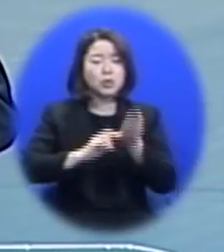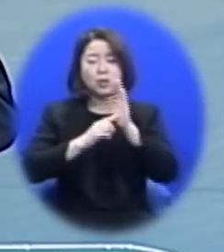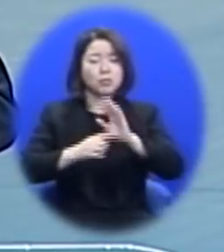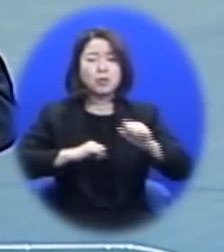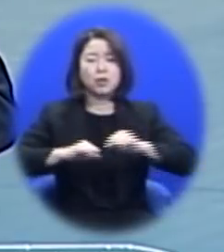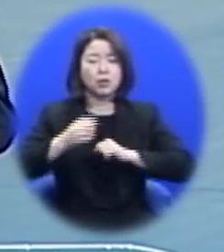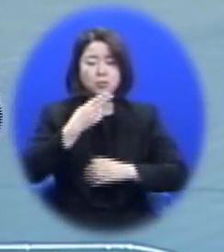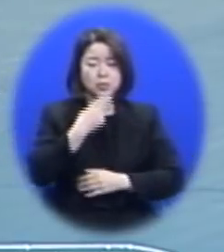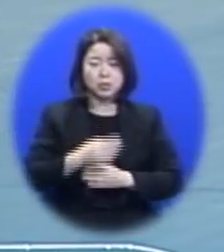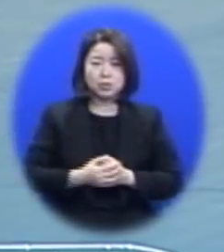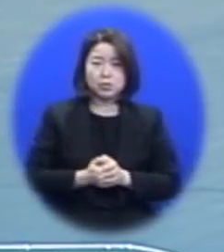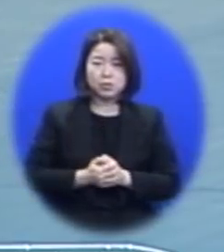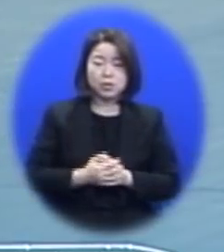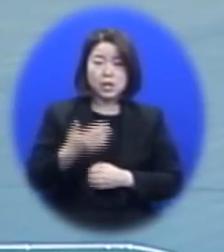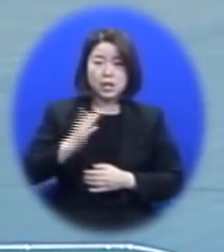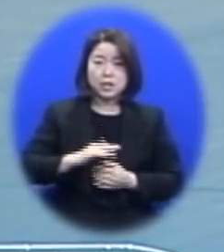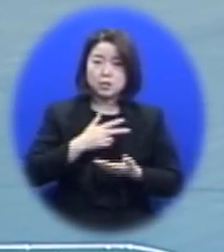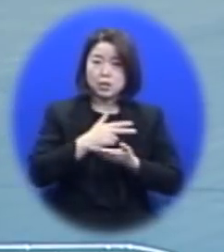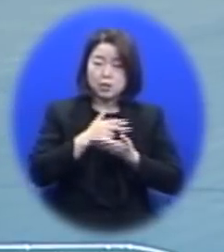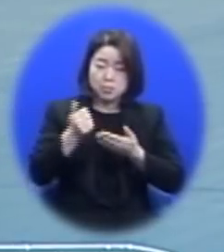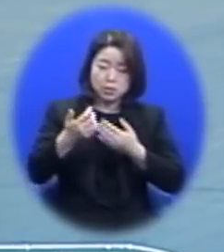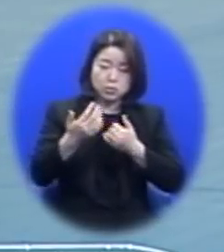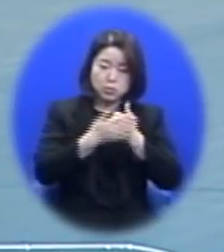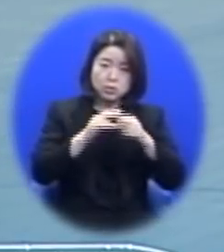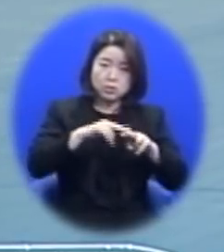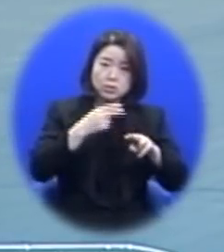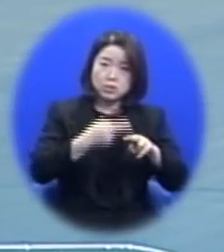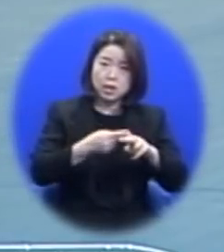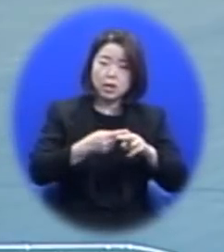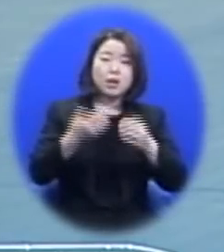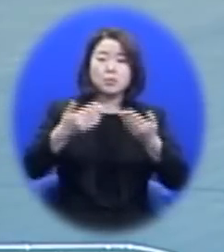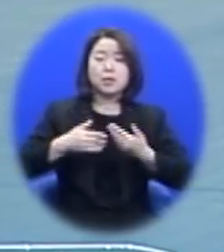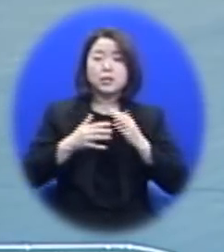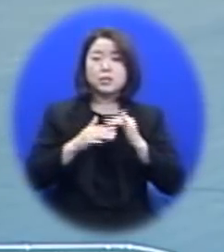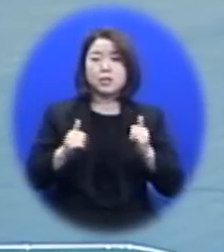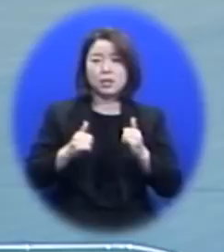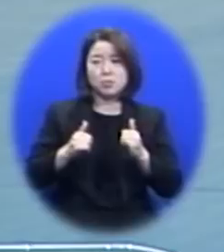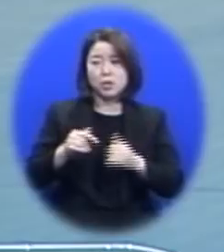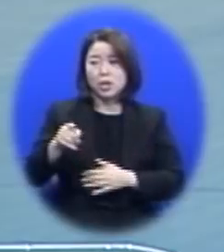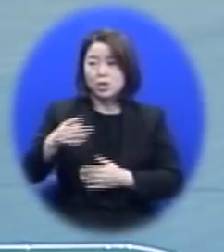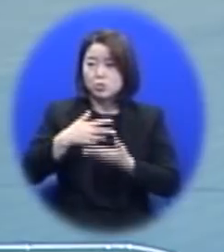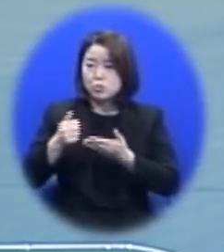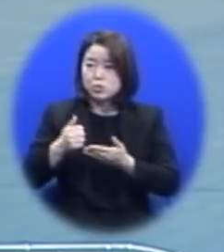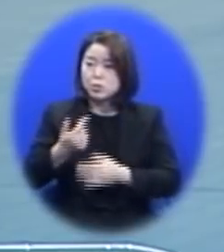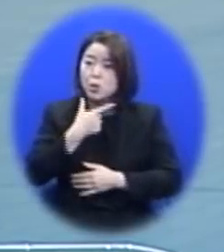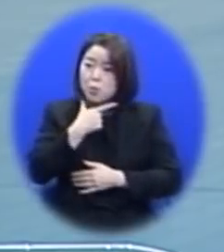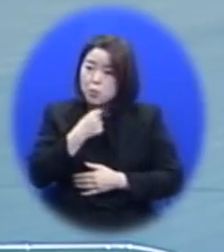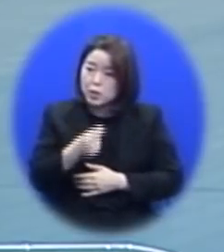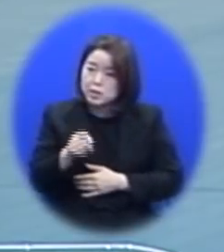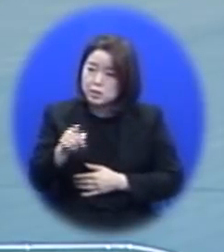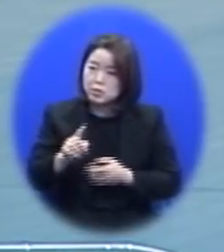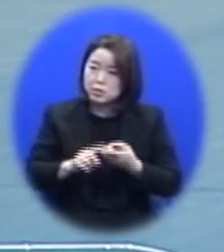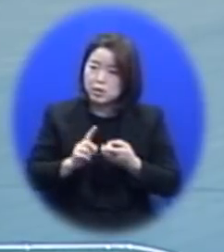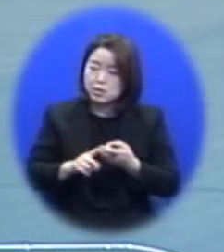받은 사람은 주님이 역사하지 않으실 때를 순하게 받아들이기 어렵습니다. 그